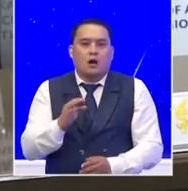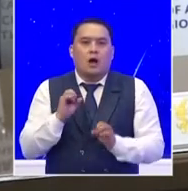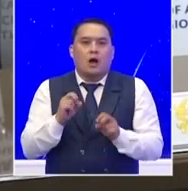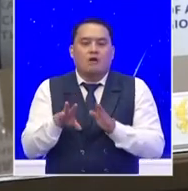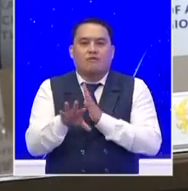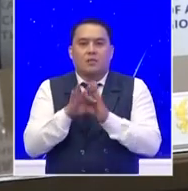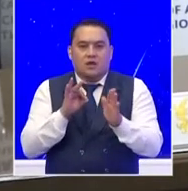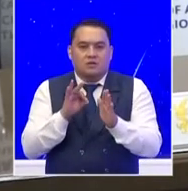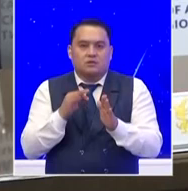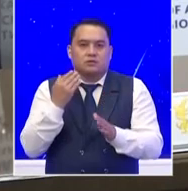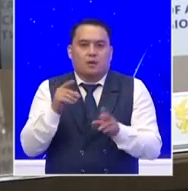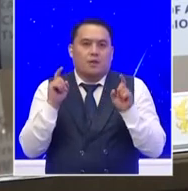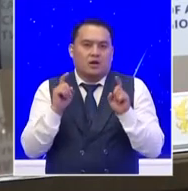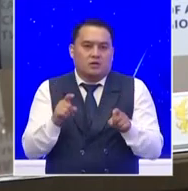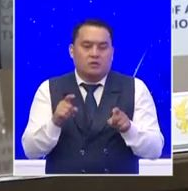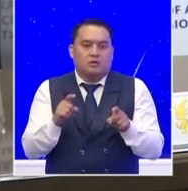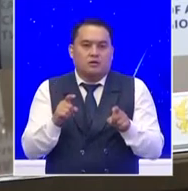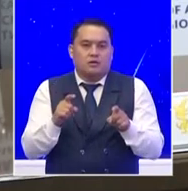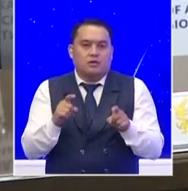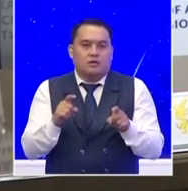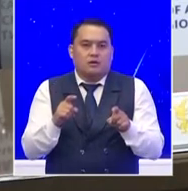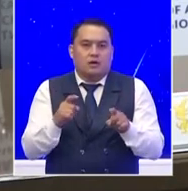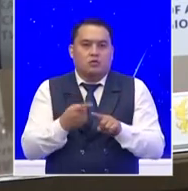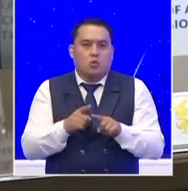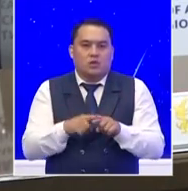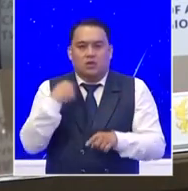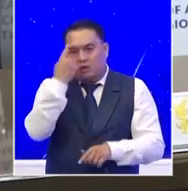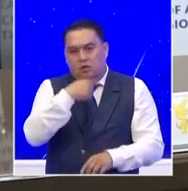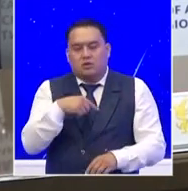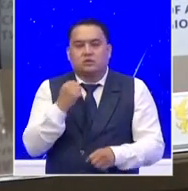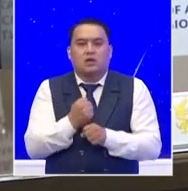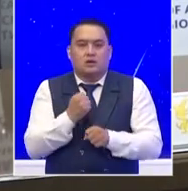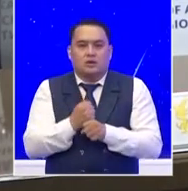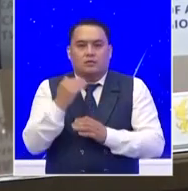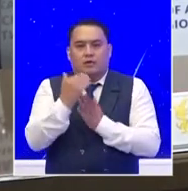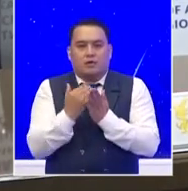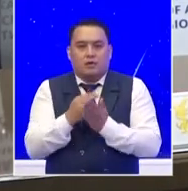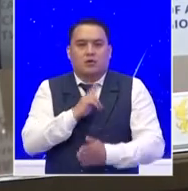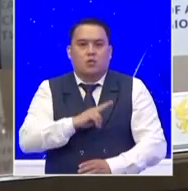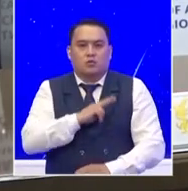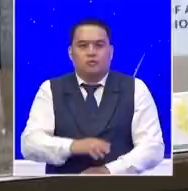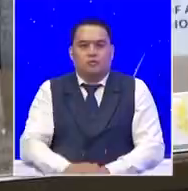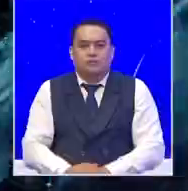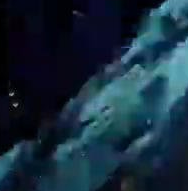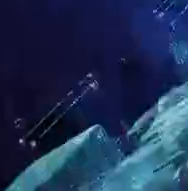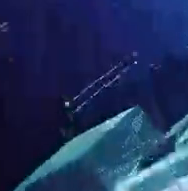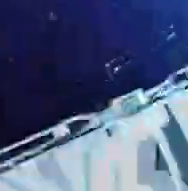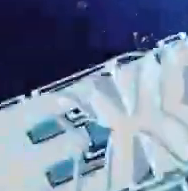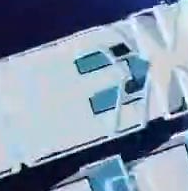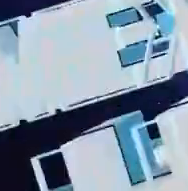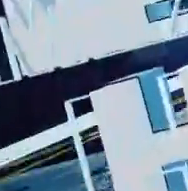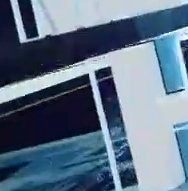себе уровень, за вами закрепляется наставник, с которым вы уже индивидуально разработаете график дальнейших работ.